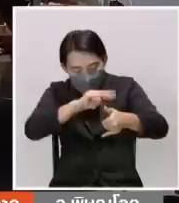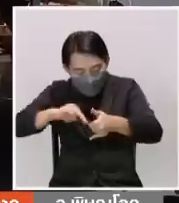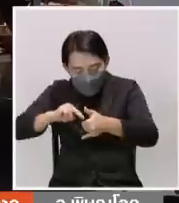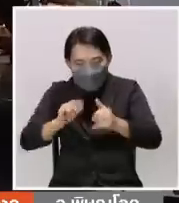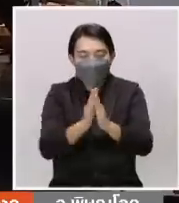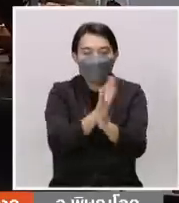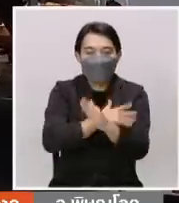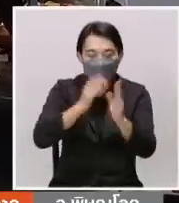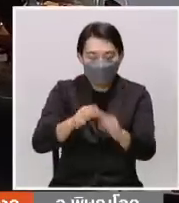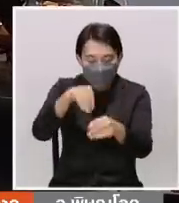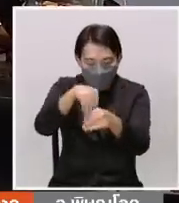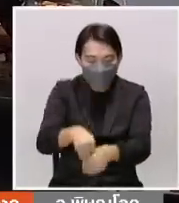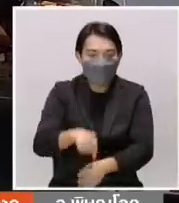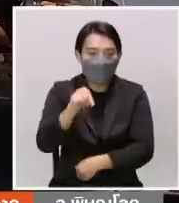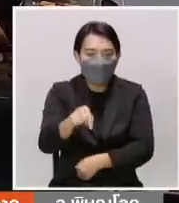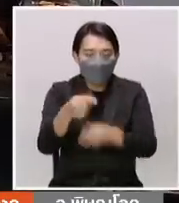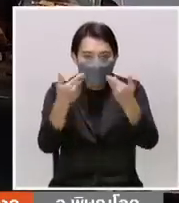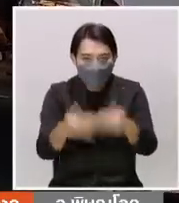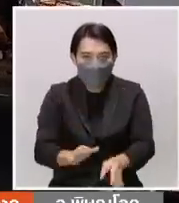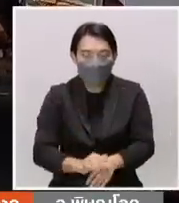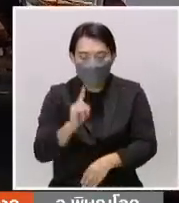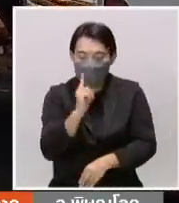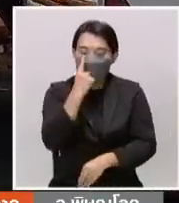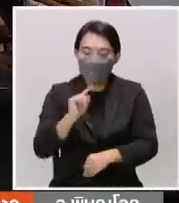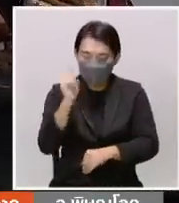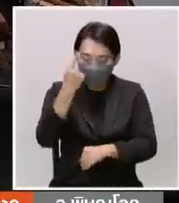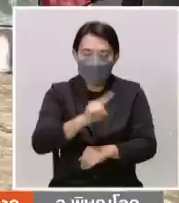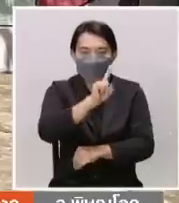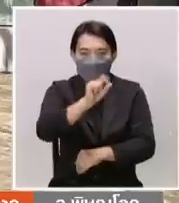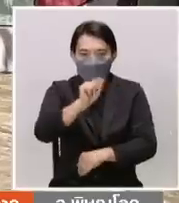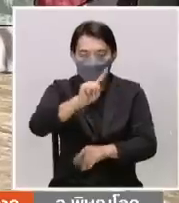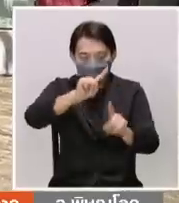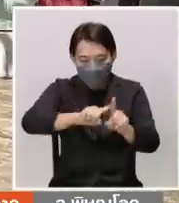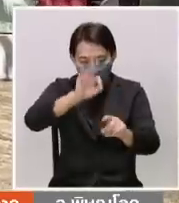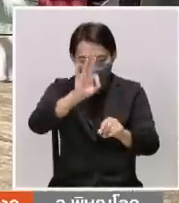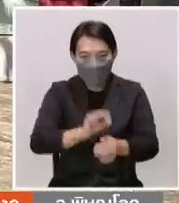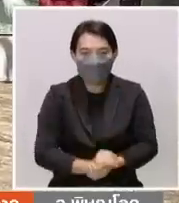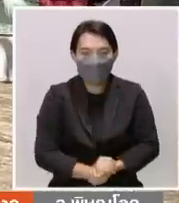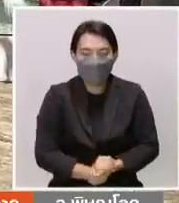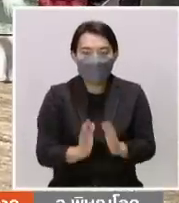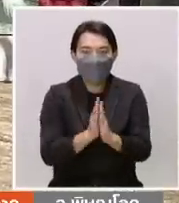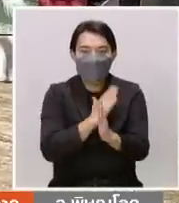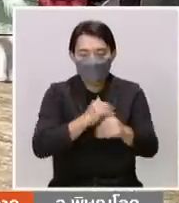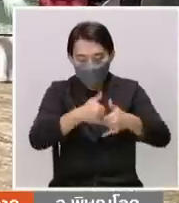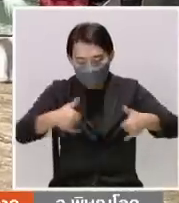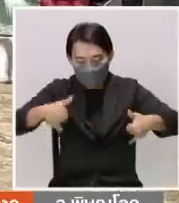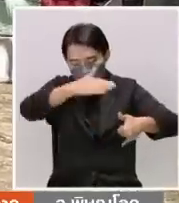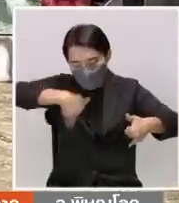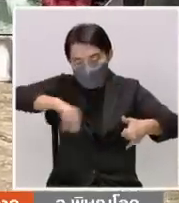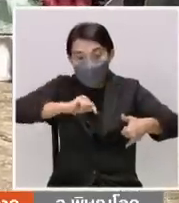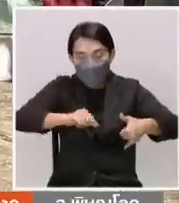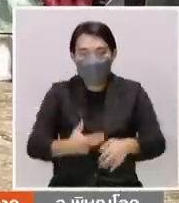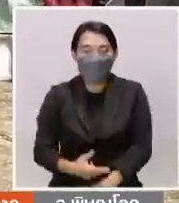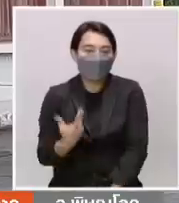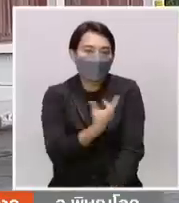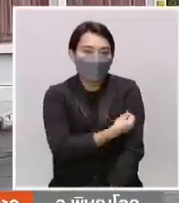หัสถ์ภายในวัดจากนั้นค่ะจะตรวจหาเชื้ออีกครั้ง21กันยายนนี้ซึ่งพระสงฆ์ทุกรูปภายในวัดได้รับการ